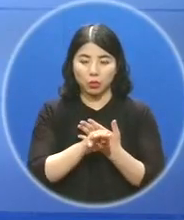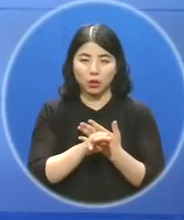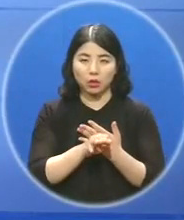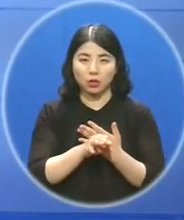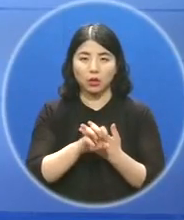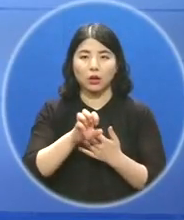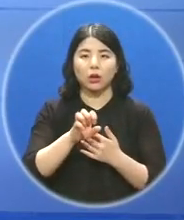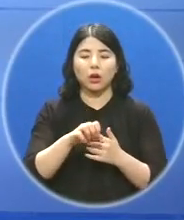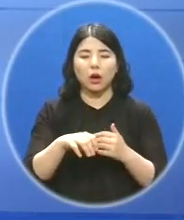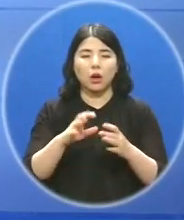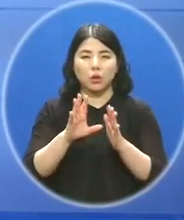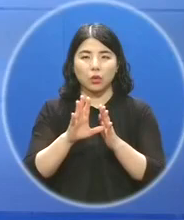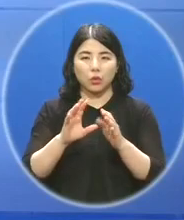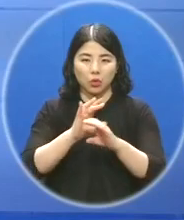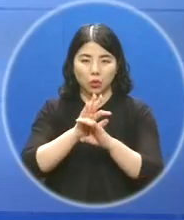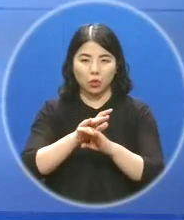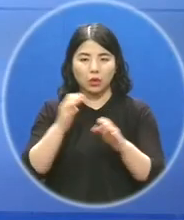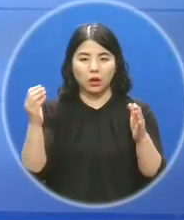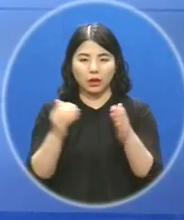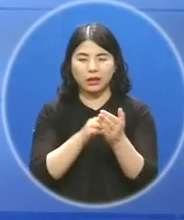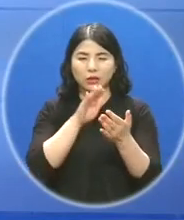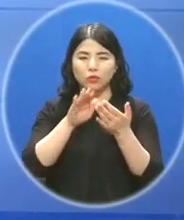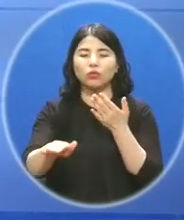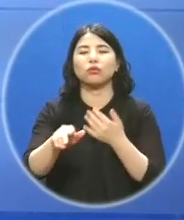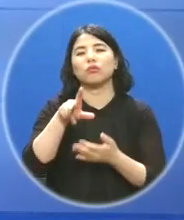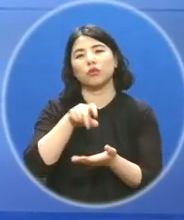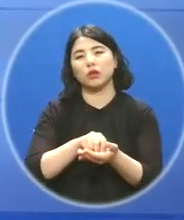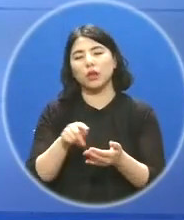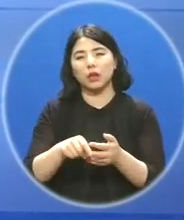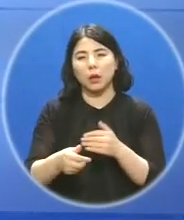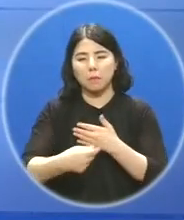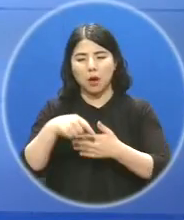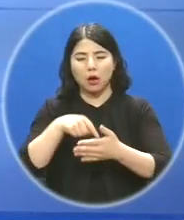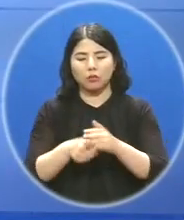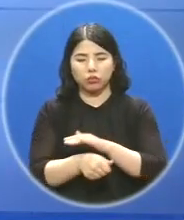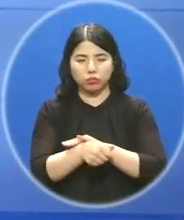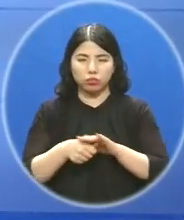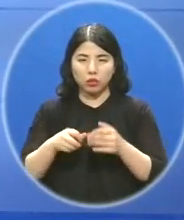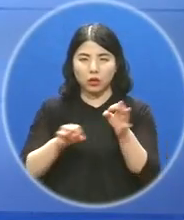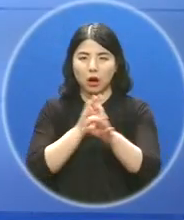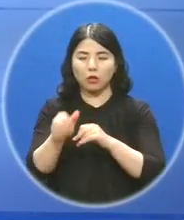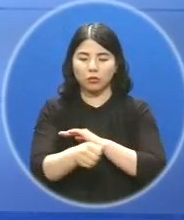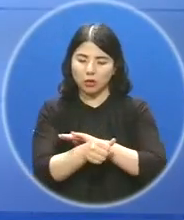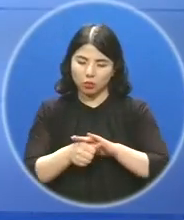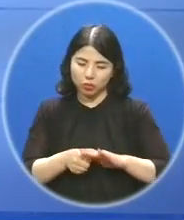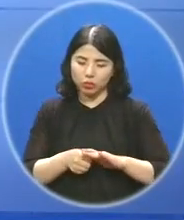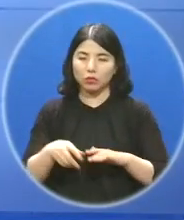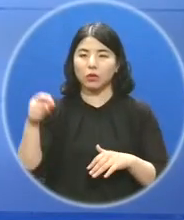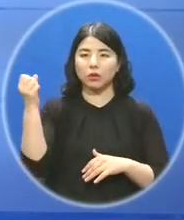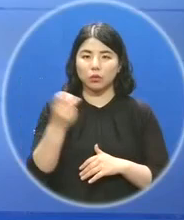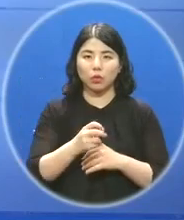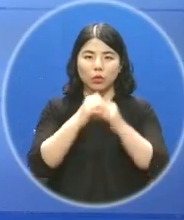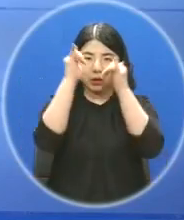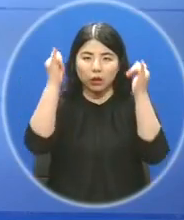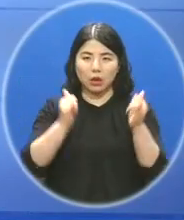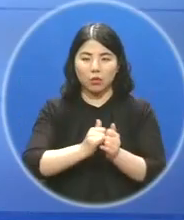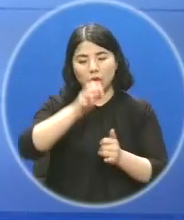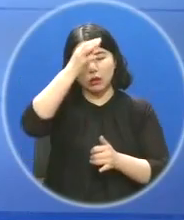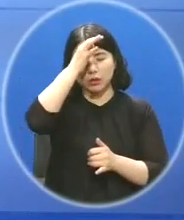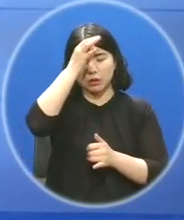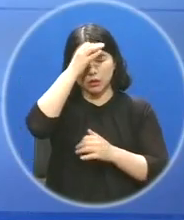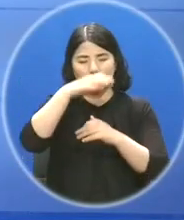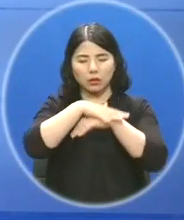포스트 코로나입니다. 코로나 이후에 지금 저희가 심리적으로 위축되고 경제가 위축되고 모든 것들이 사회적 기능이 다